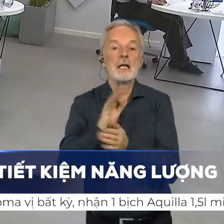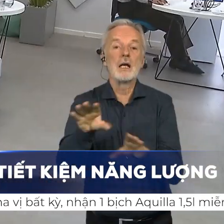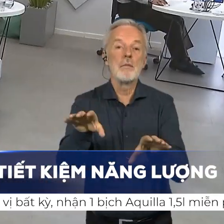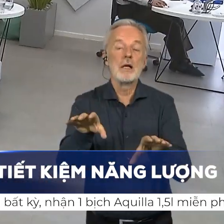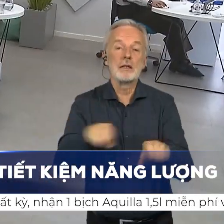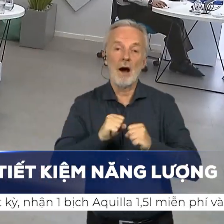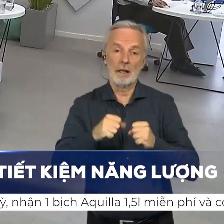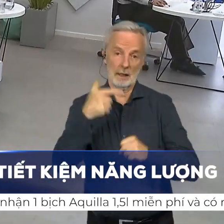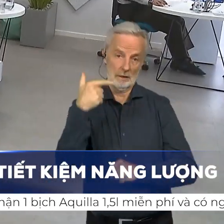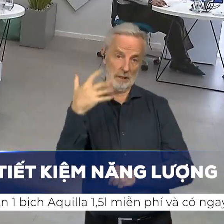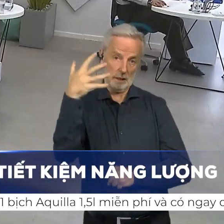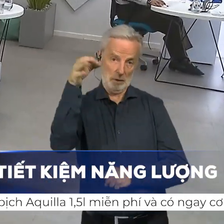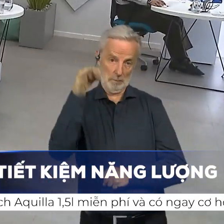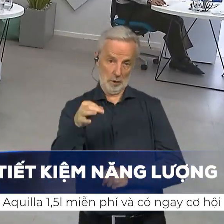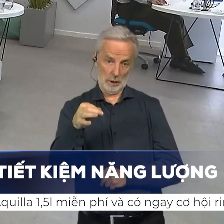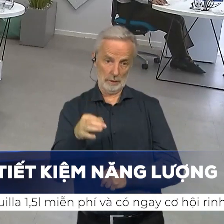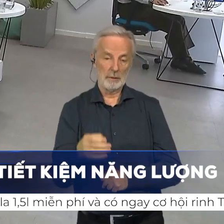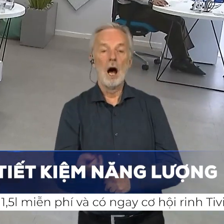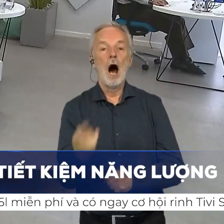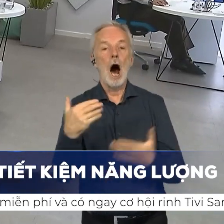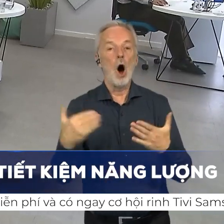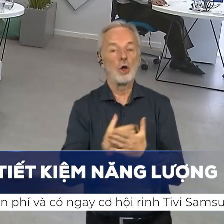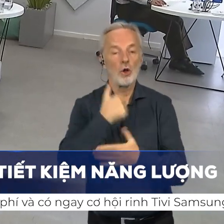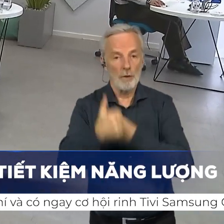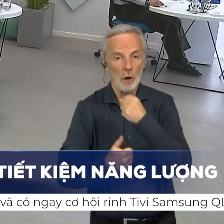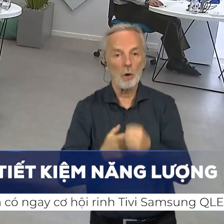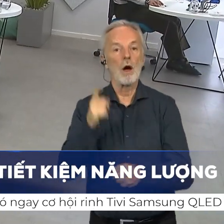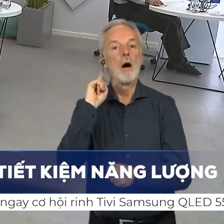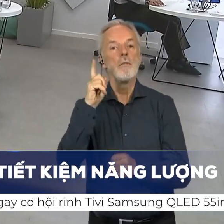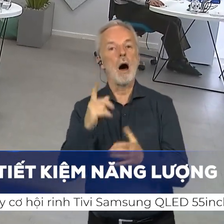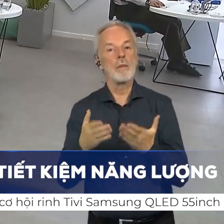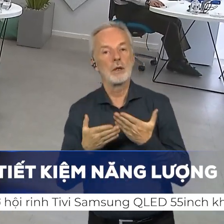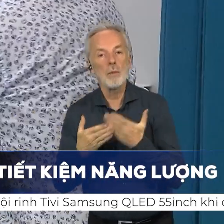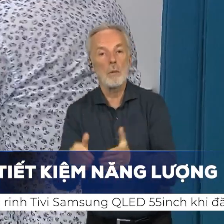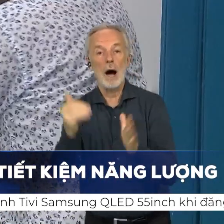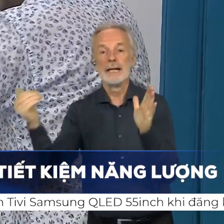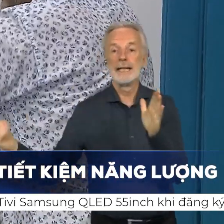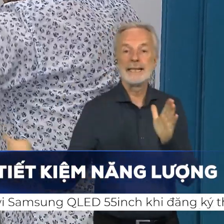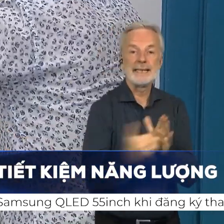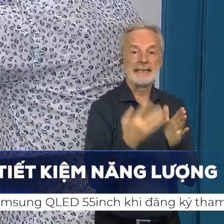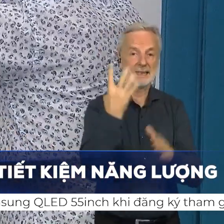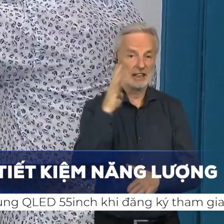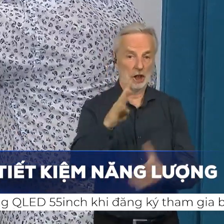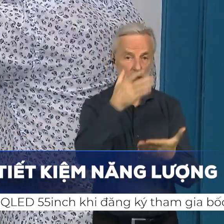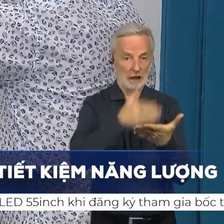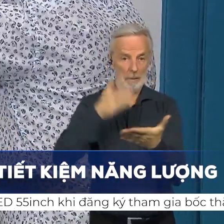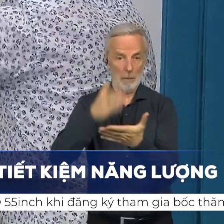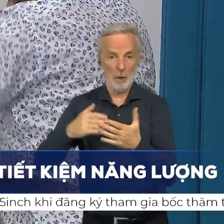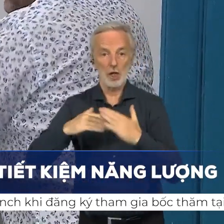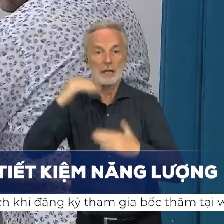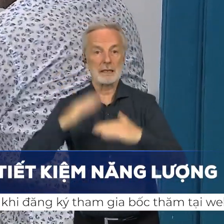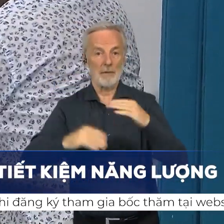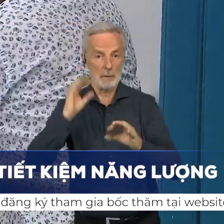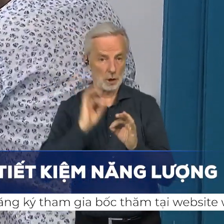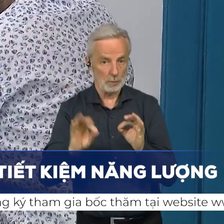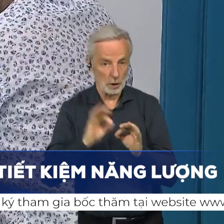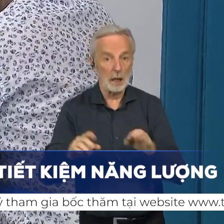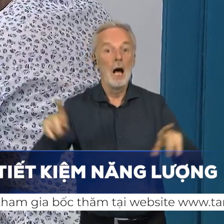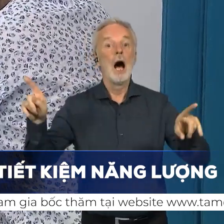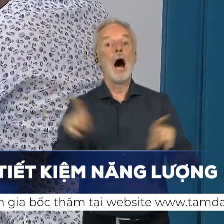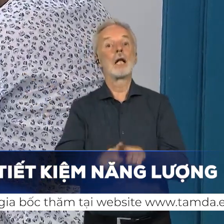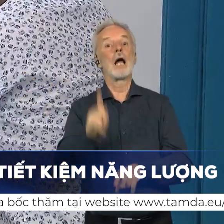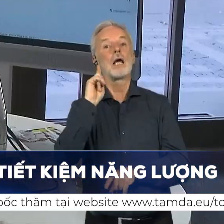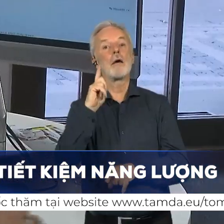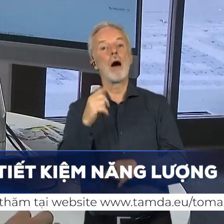nước đã nhận được hơn 220 đơn xin trợ cấp trong chương trình Oprav Dum Popovice, nhưng cho đến nay họ chỉ chấp thuận 1/4 số đơn trong